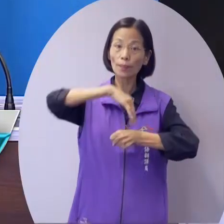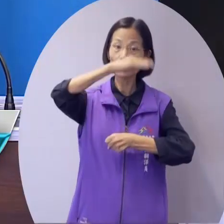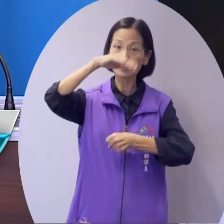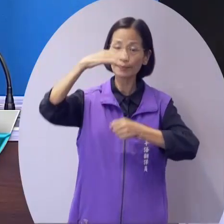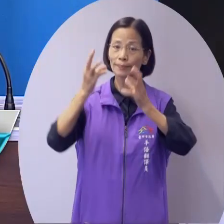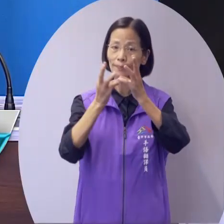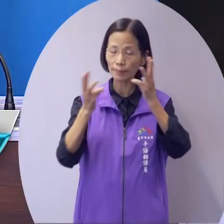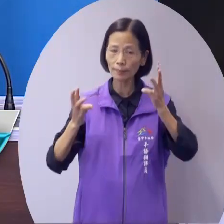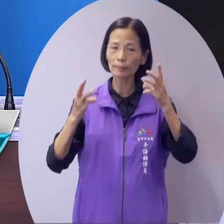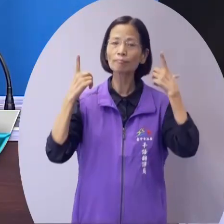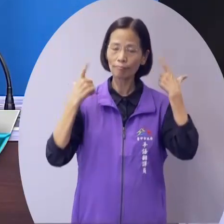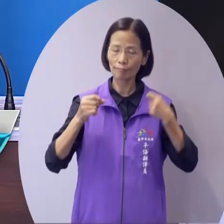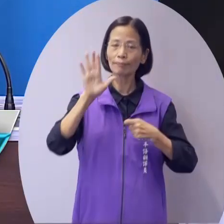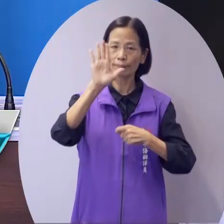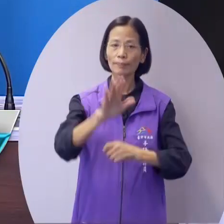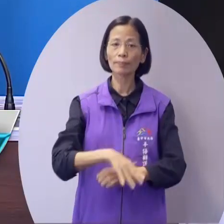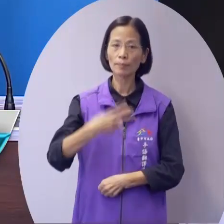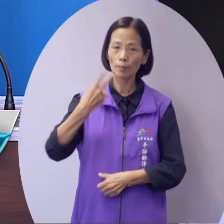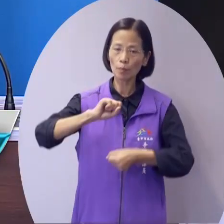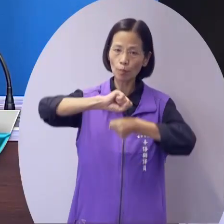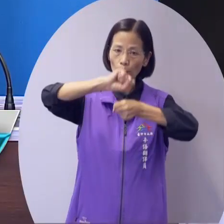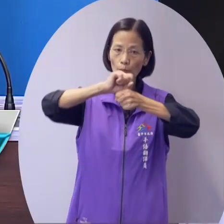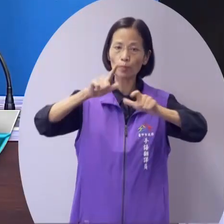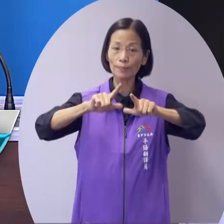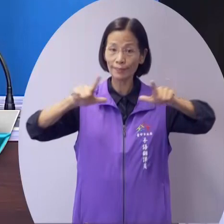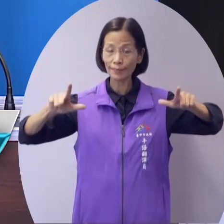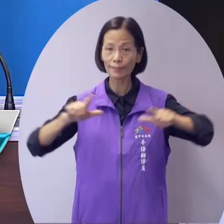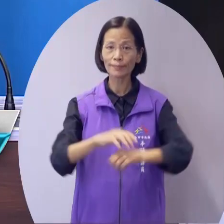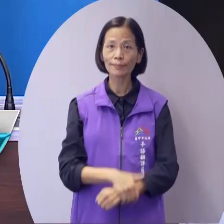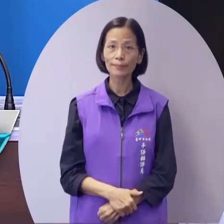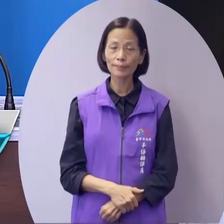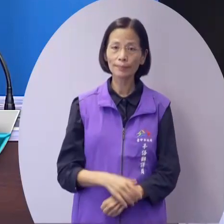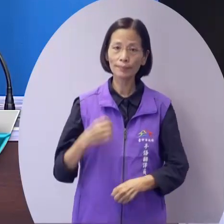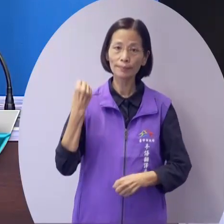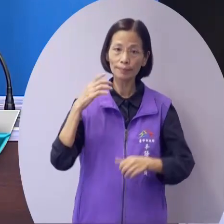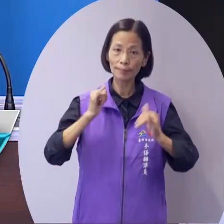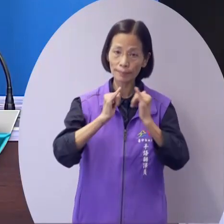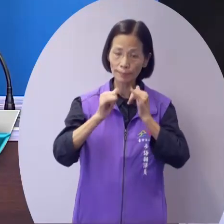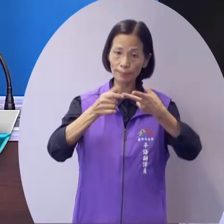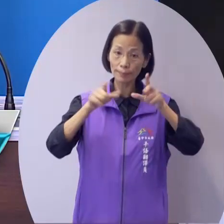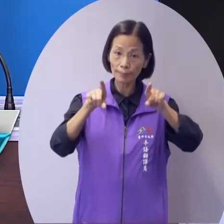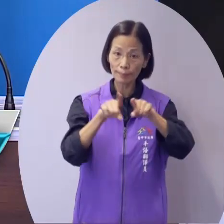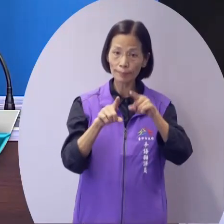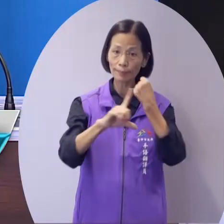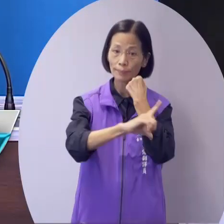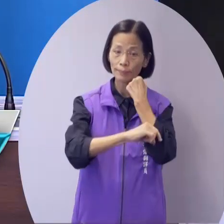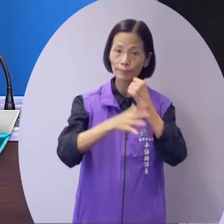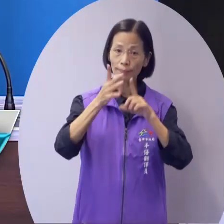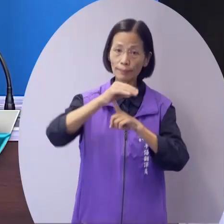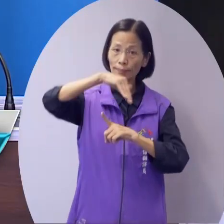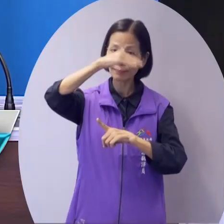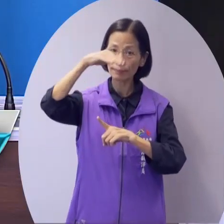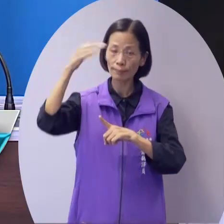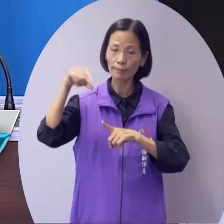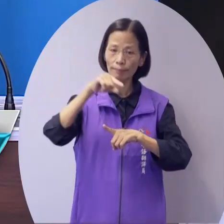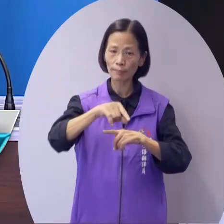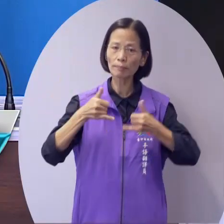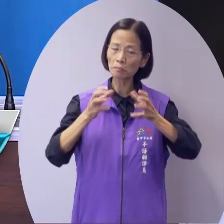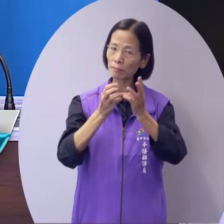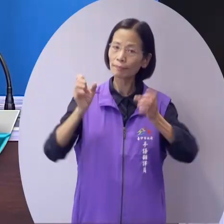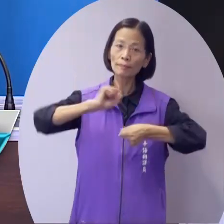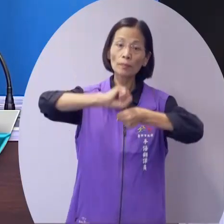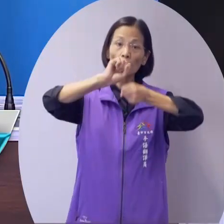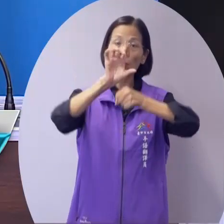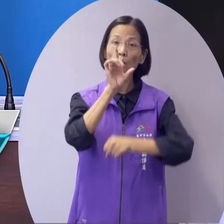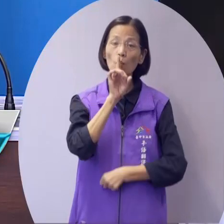啊，山线本来就有，但是还要再扩大加强，包括新社、和平、潭子、神冈等等哈，这条公共路线。所以